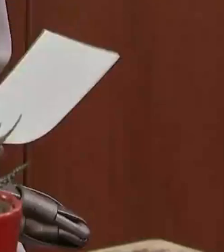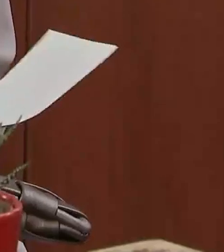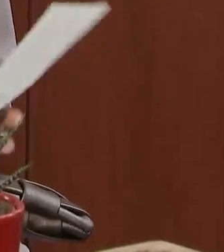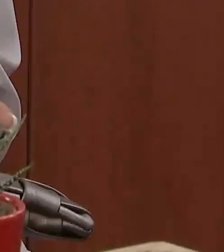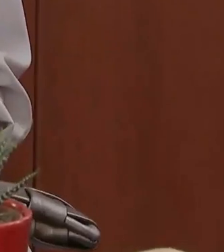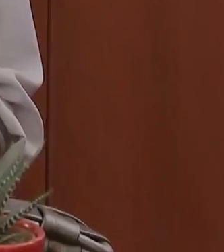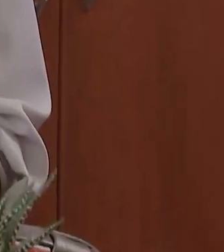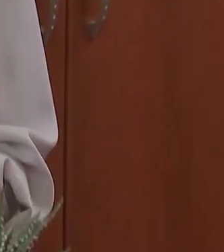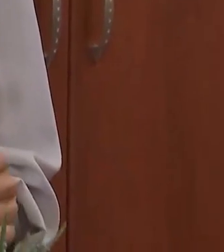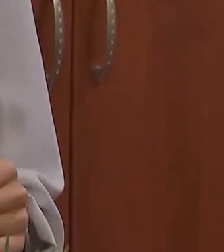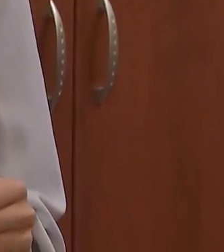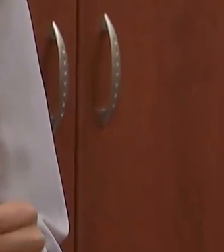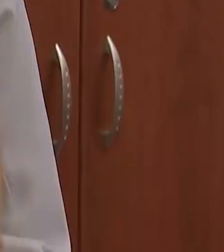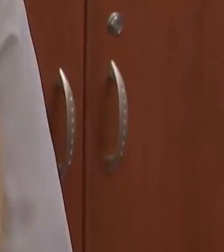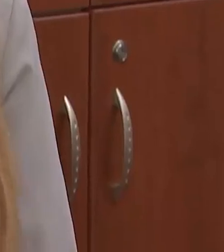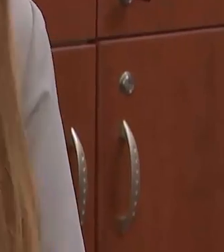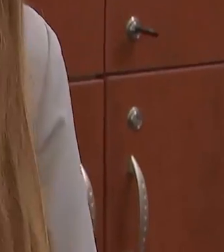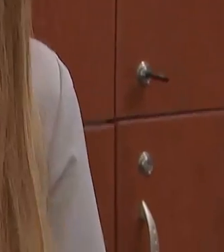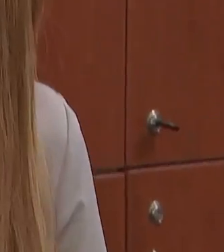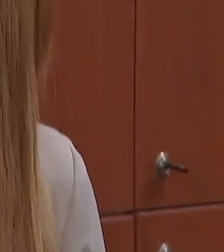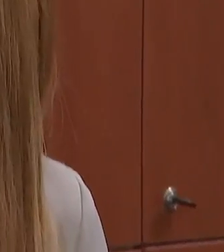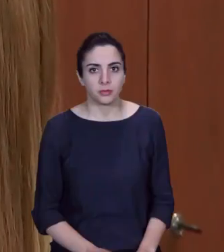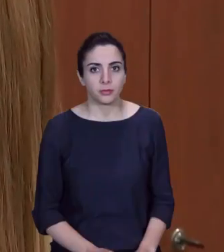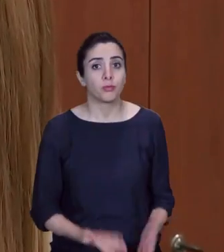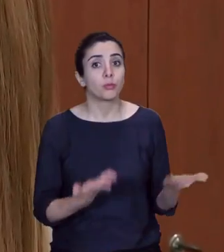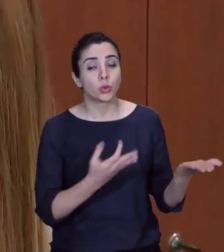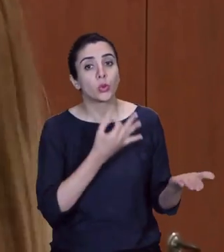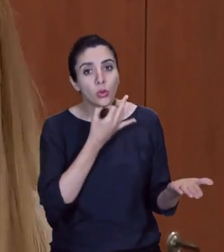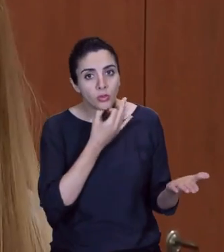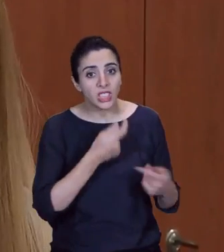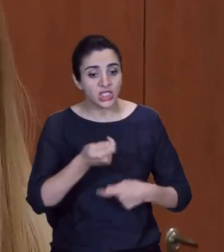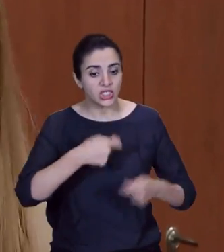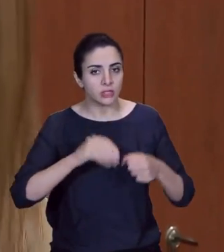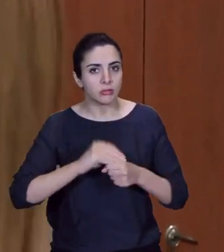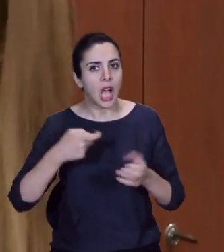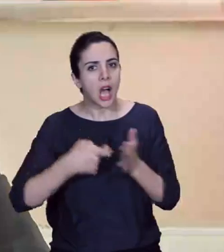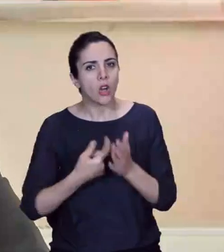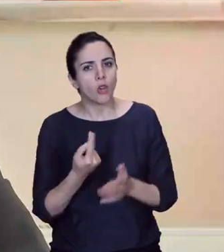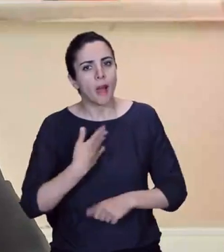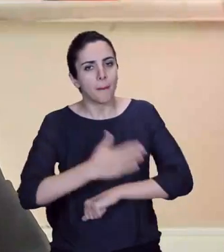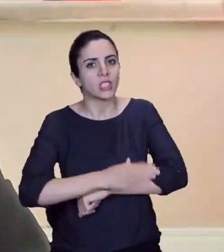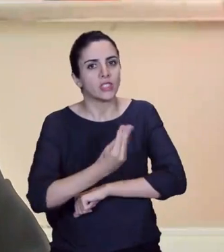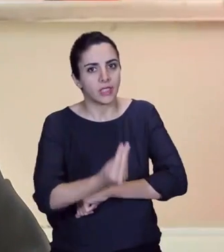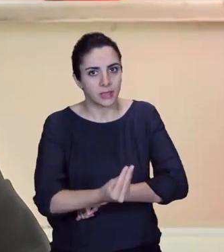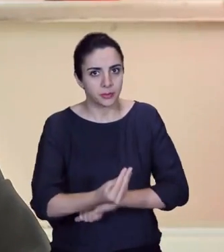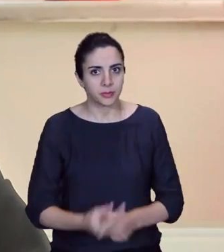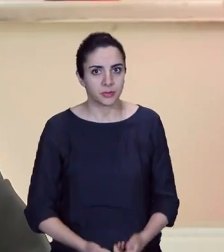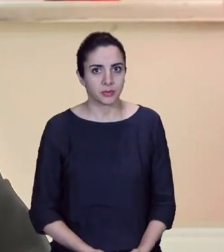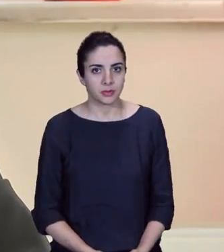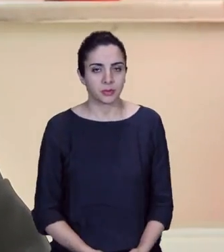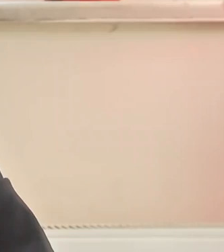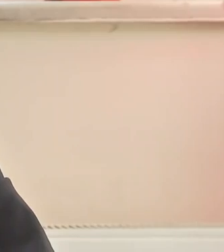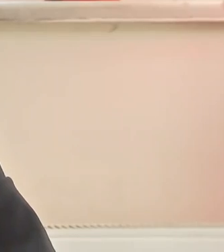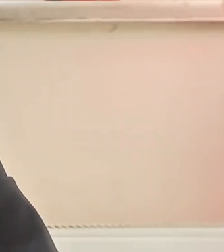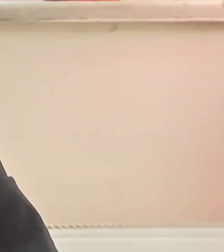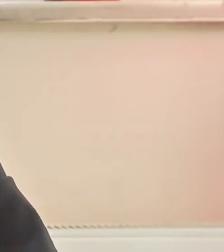Alev müdüre bir çek uzattı. Buyurun lütfen. Şirketimizin adına küçük bir bağış.